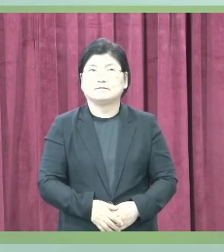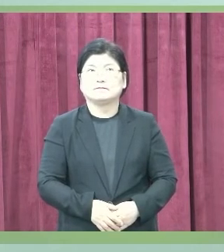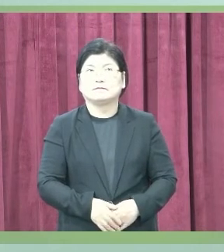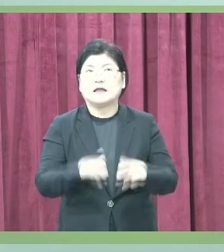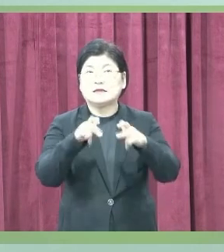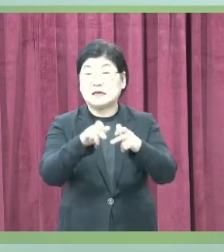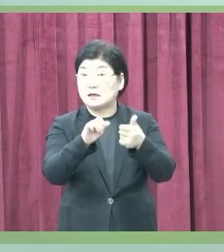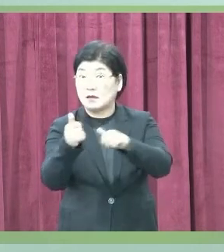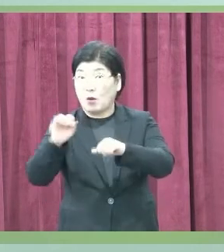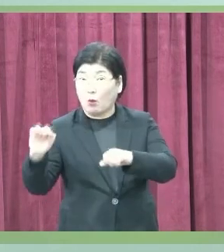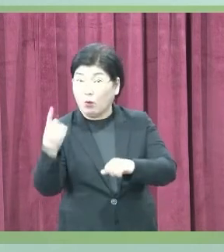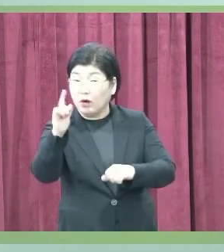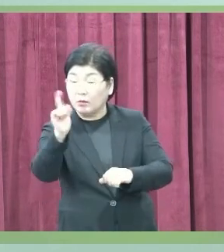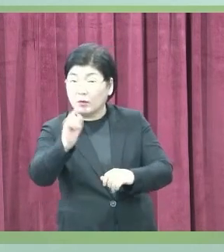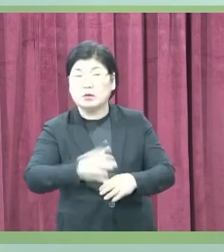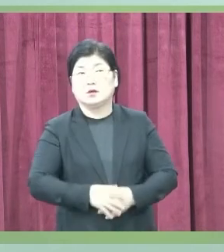장애인 사망 원인을 보면